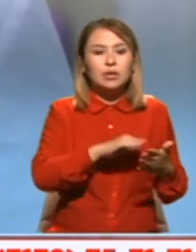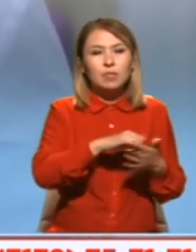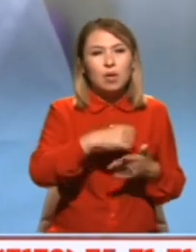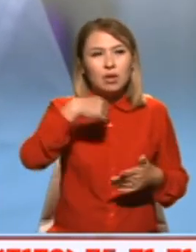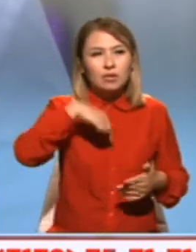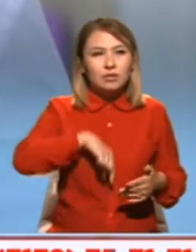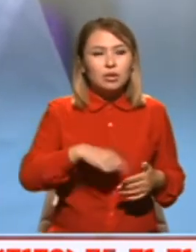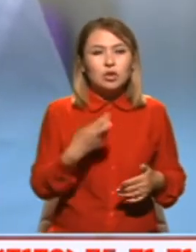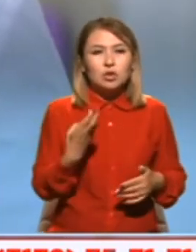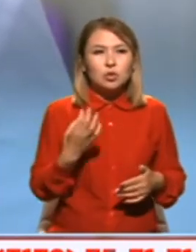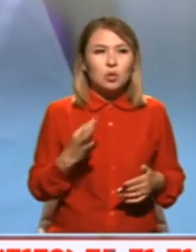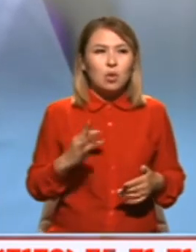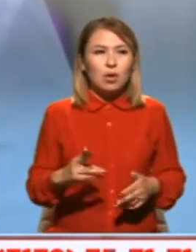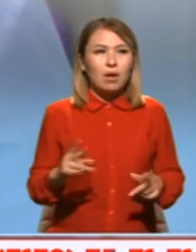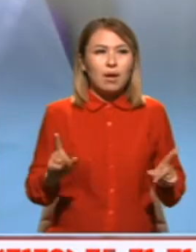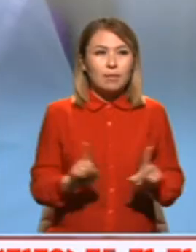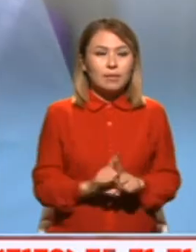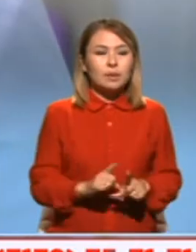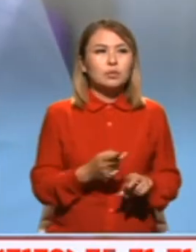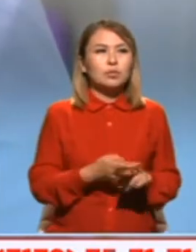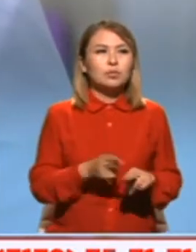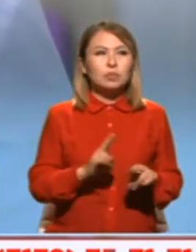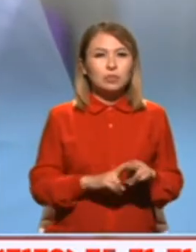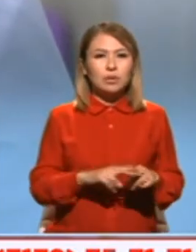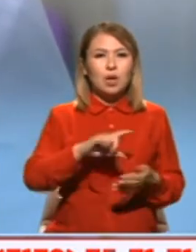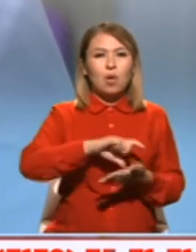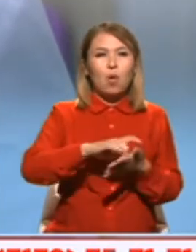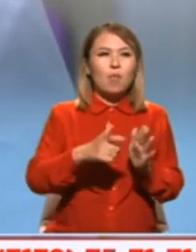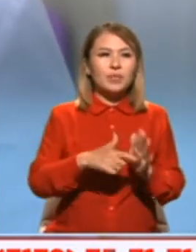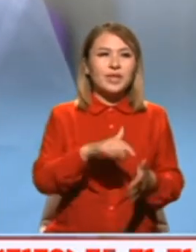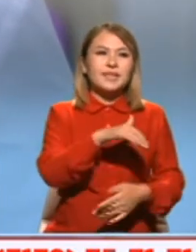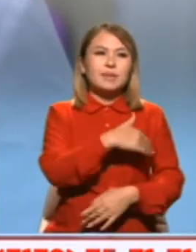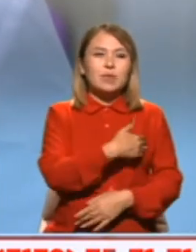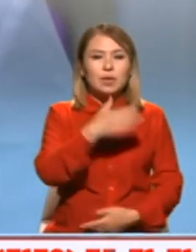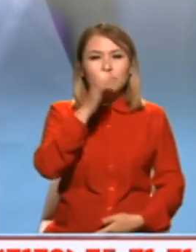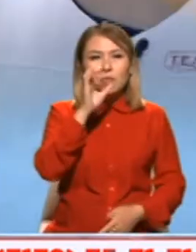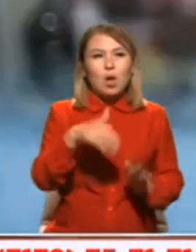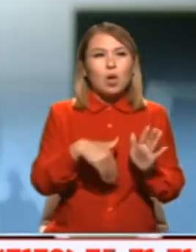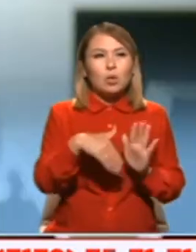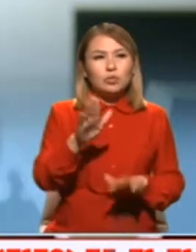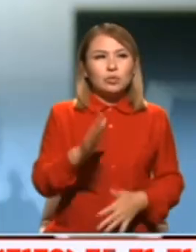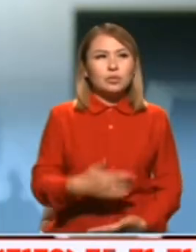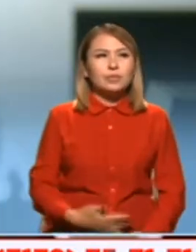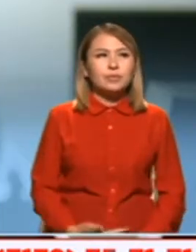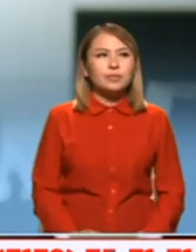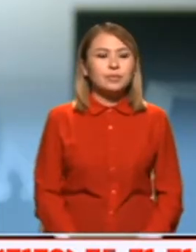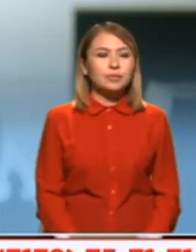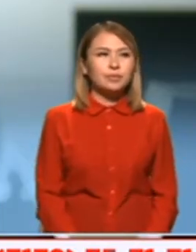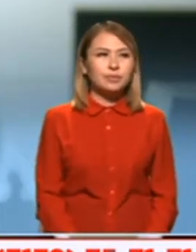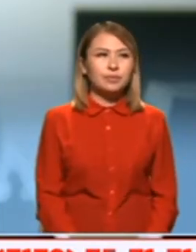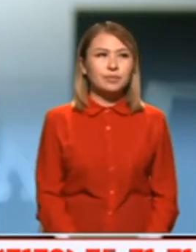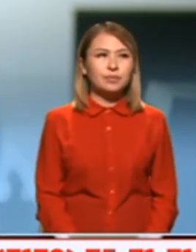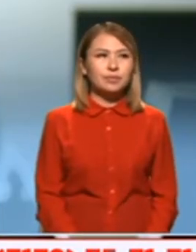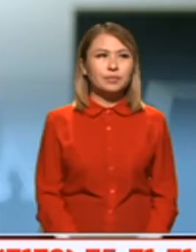келіп түскен бір шок сияқты болады. Сондықтан да бөлме температурасындағы суды ішкен дұрыс.